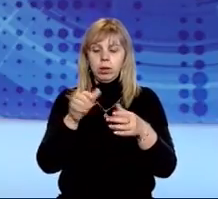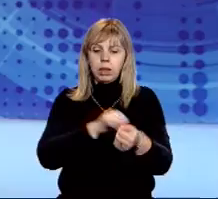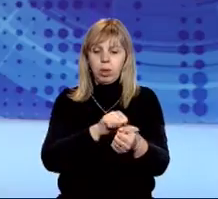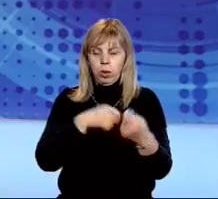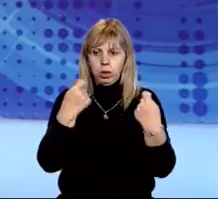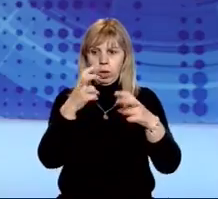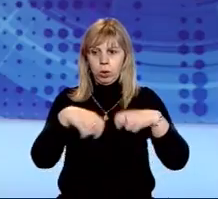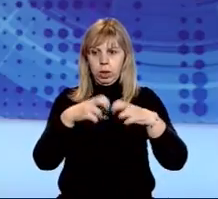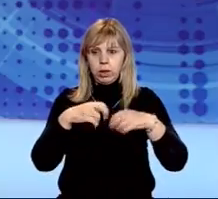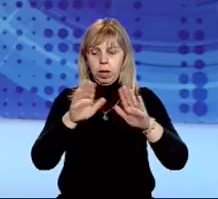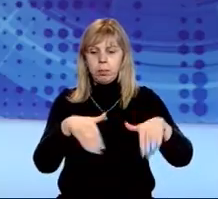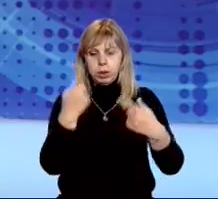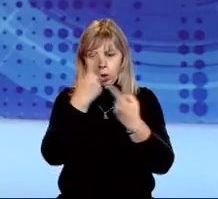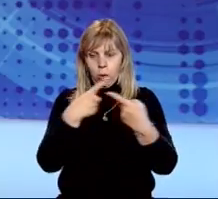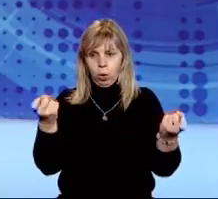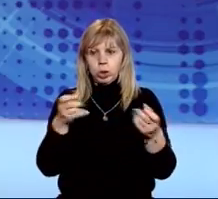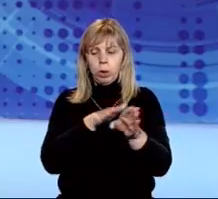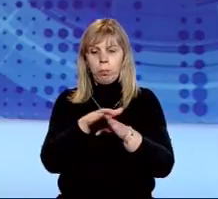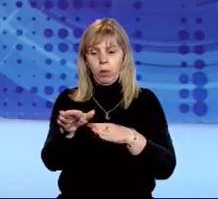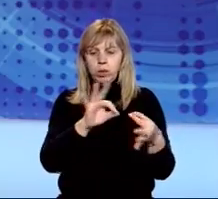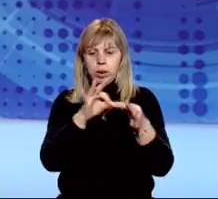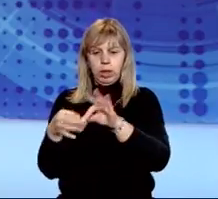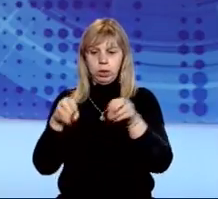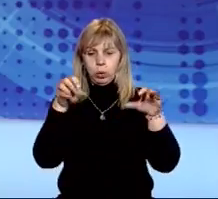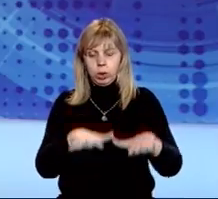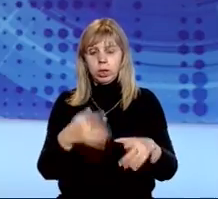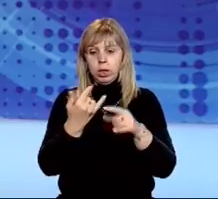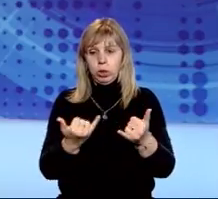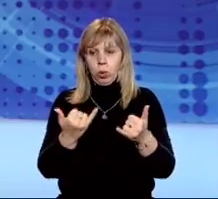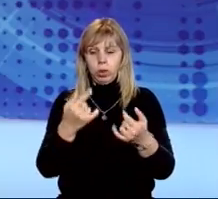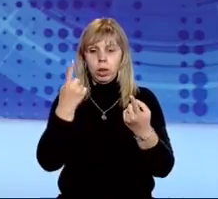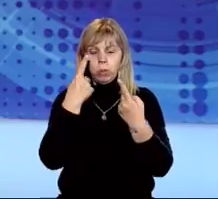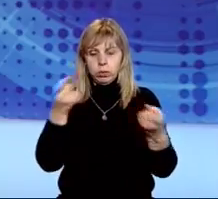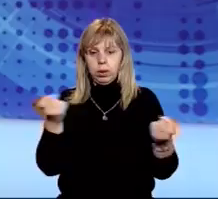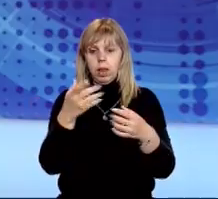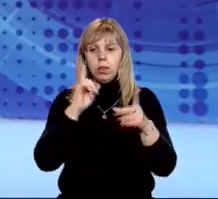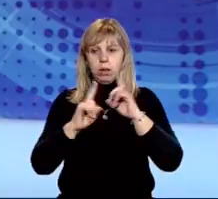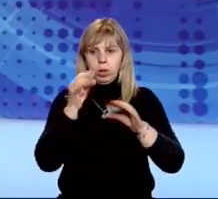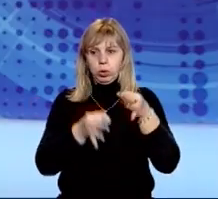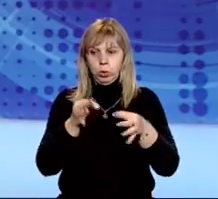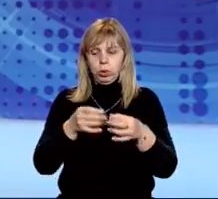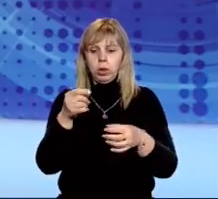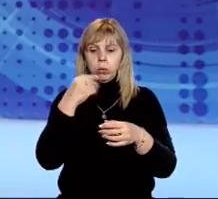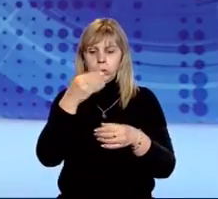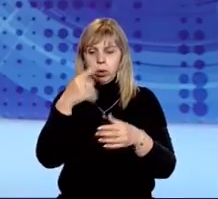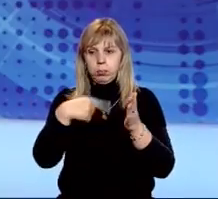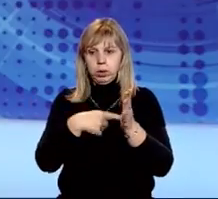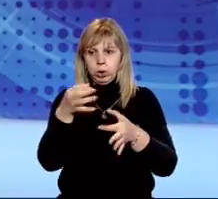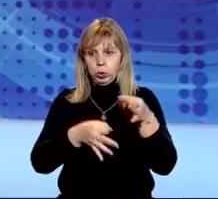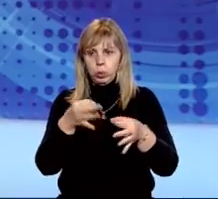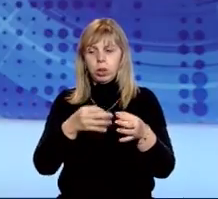наркотиків розглядатимуть після оголошення повного тексту рішення. Це сьогодні ухвалили на нараді суддів Ужгородського міськрайонного